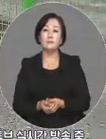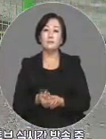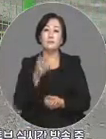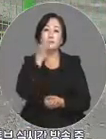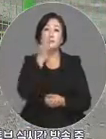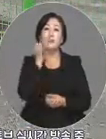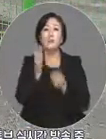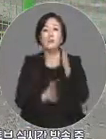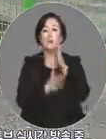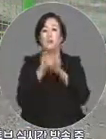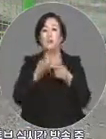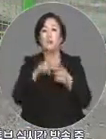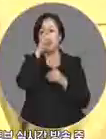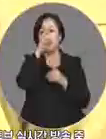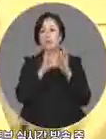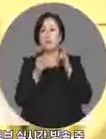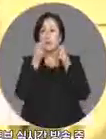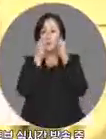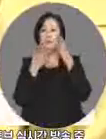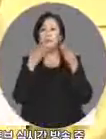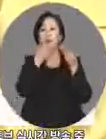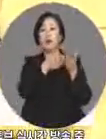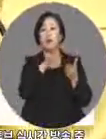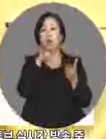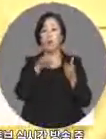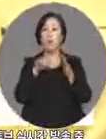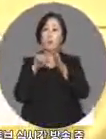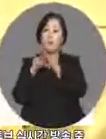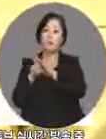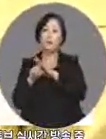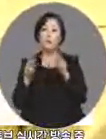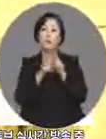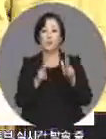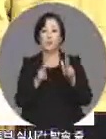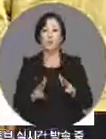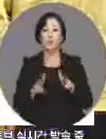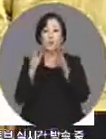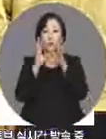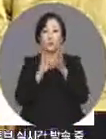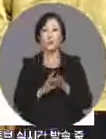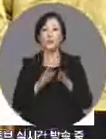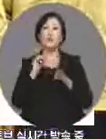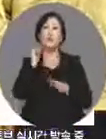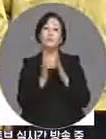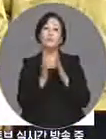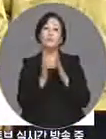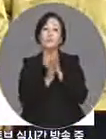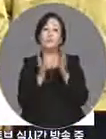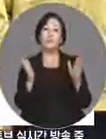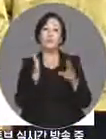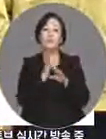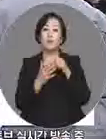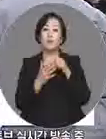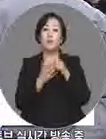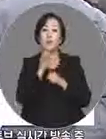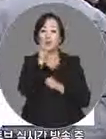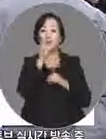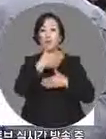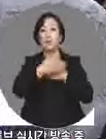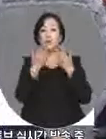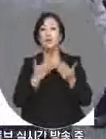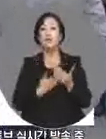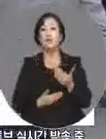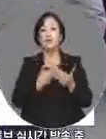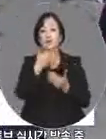울산시와 경찰이 울산 시항을 찾았습니다. 일주일째 이어지고 있는 화물연대 파업 탓에 컨테이너 운송에 차질이 빚어지고